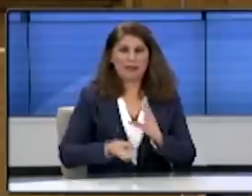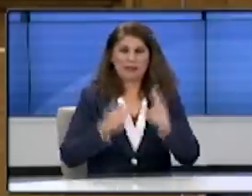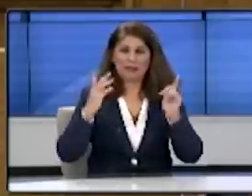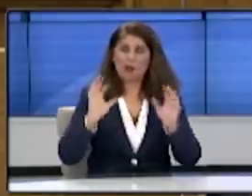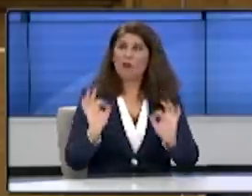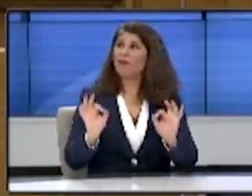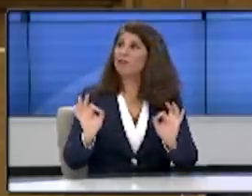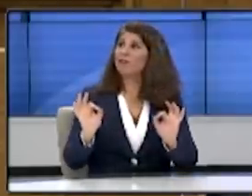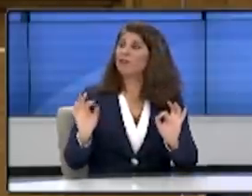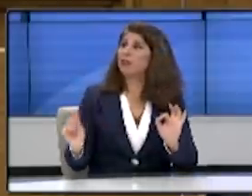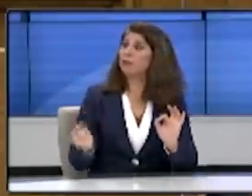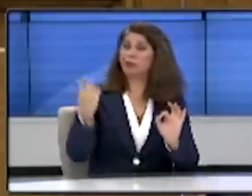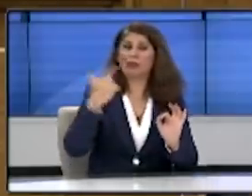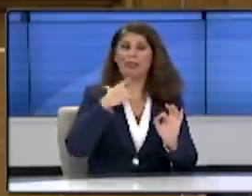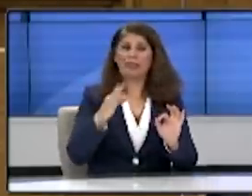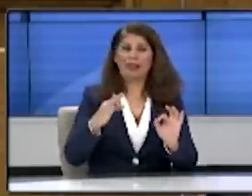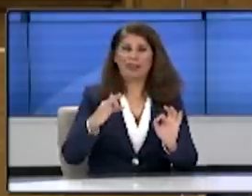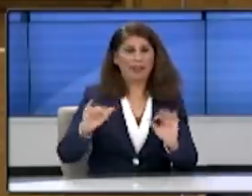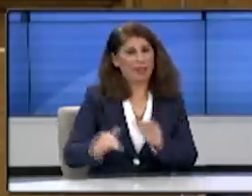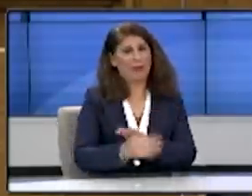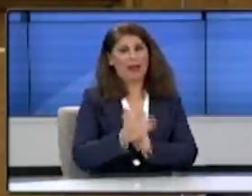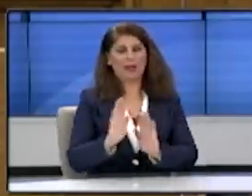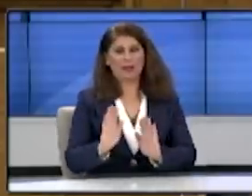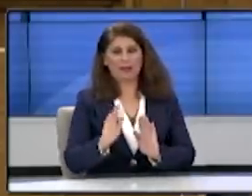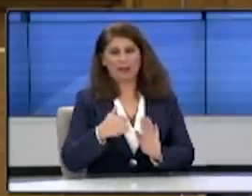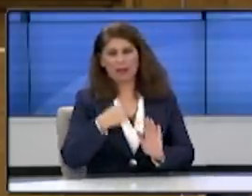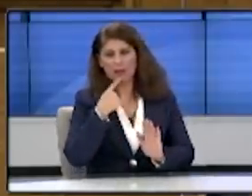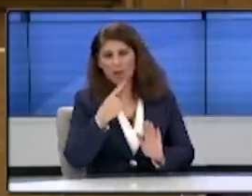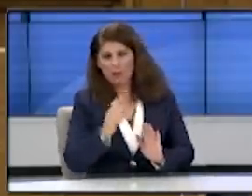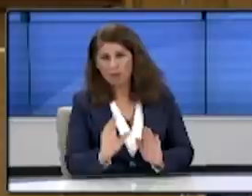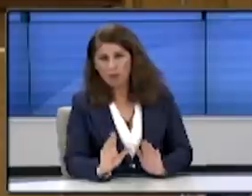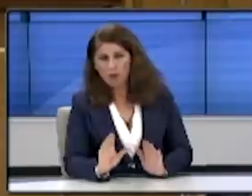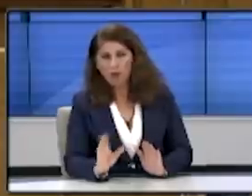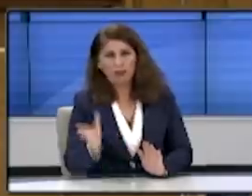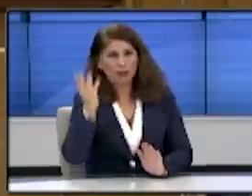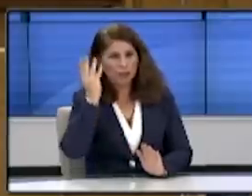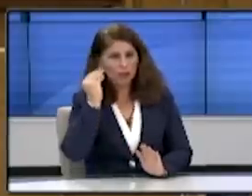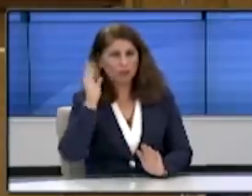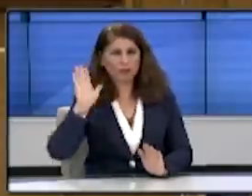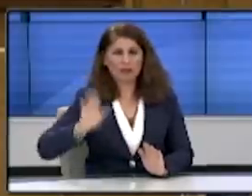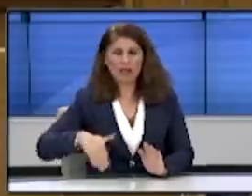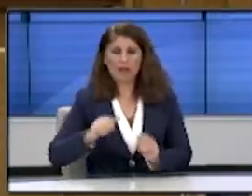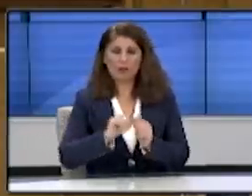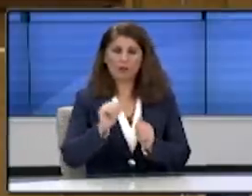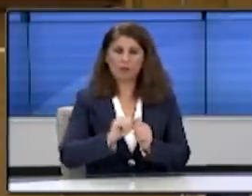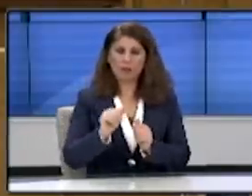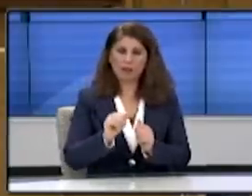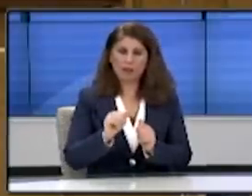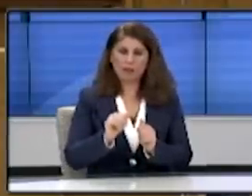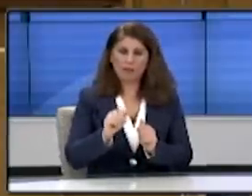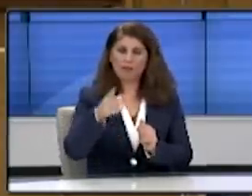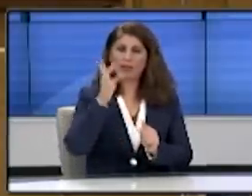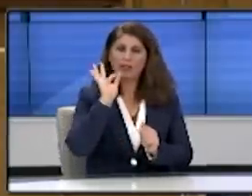νέο φυσικό φαινόμενο, άρα και παροδικό? Για να μην πω για το τι έχουμε ακούσει τους τελευταίους μήνες για